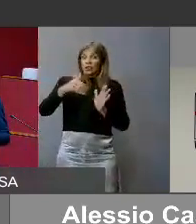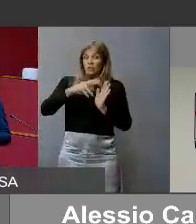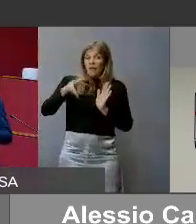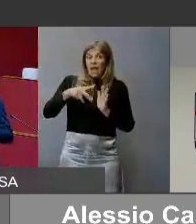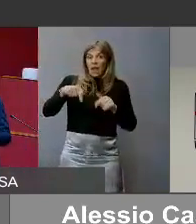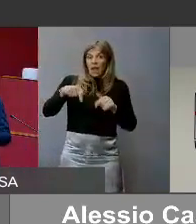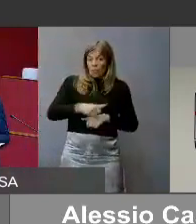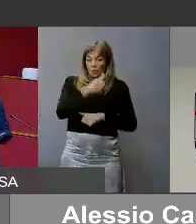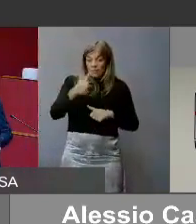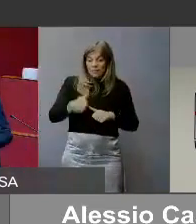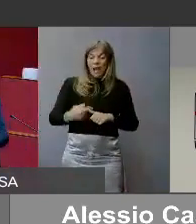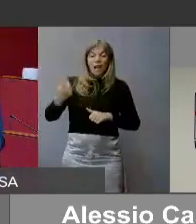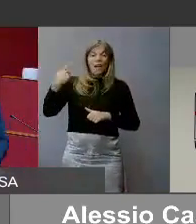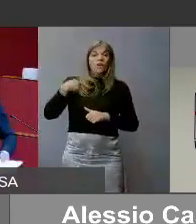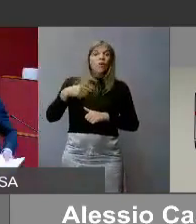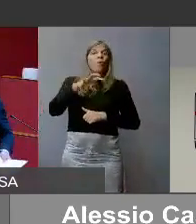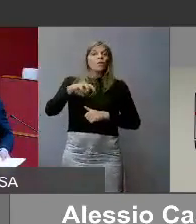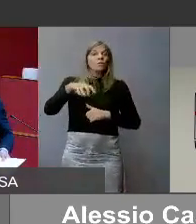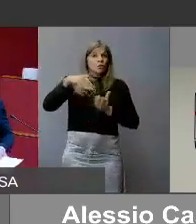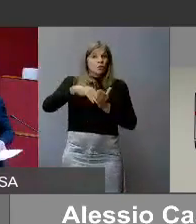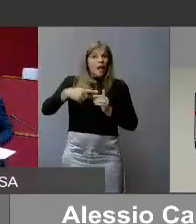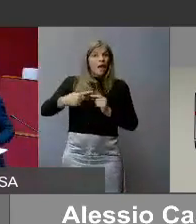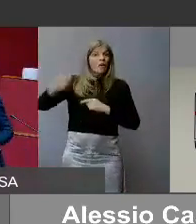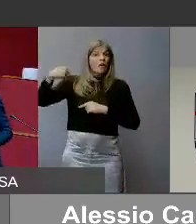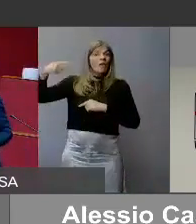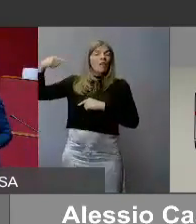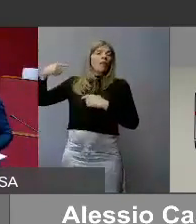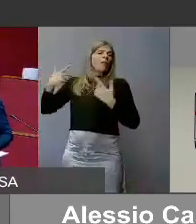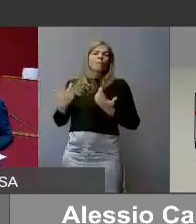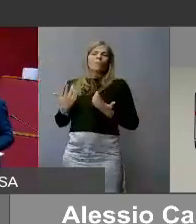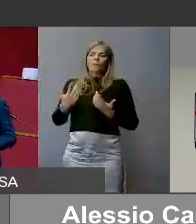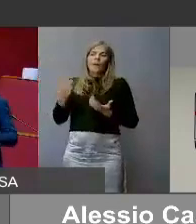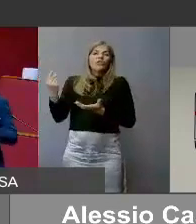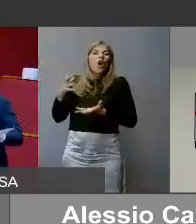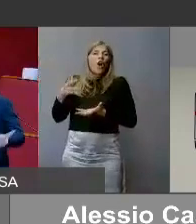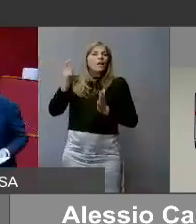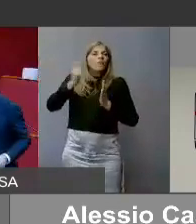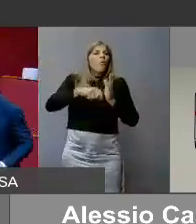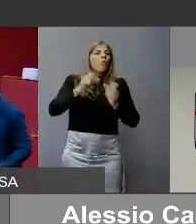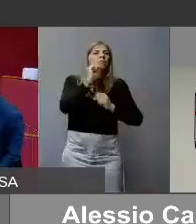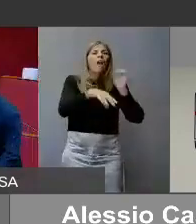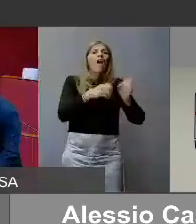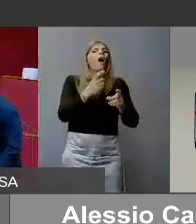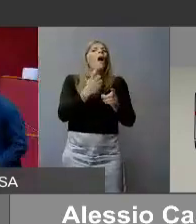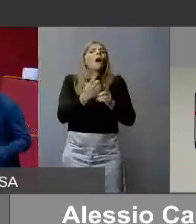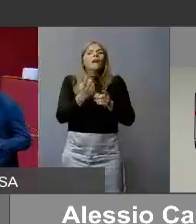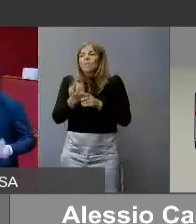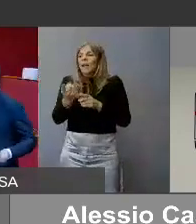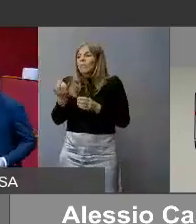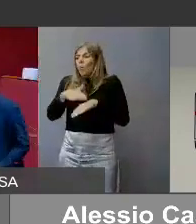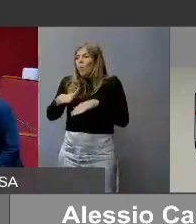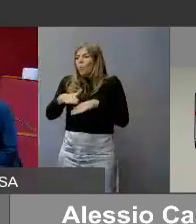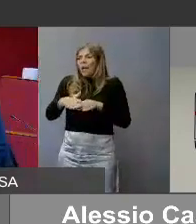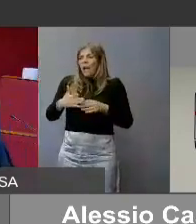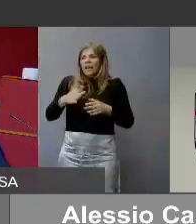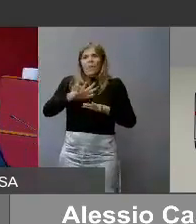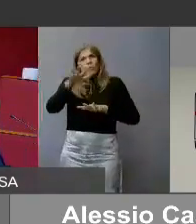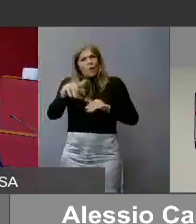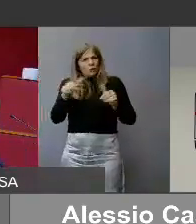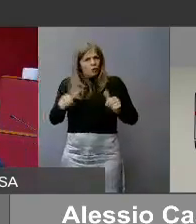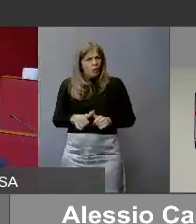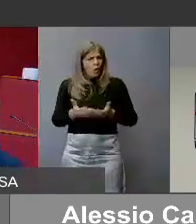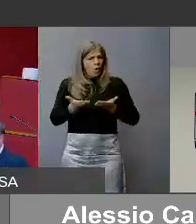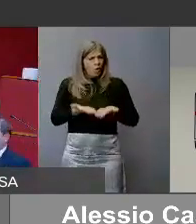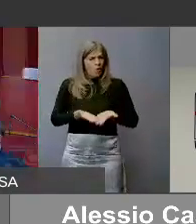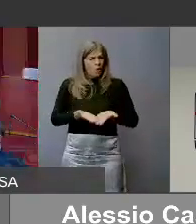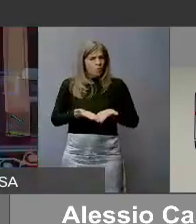passato de mari che potrebbero essere impiegati altrimenti e questo credo sia una grande responsabilità di cui dovresti chiedere conto per rendere conto ai cittadini